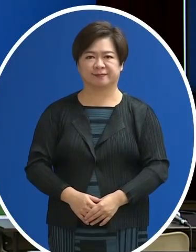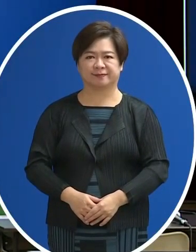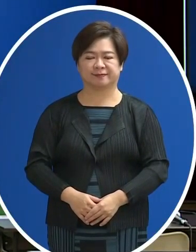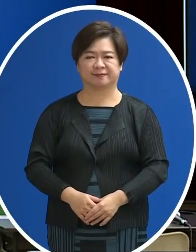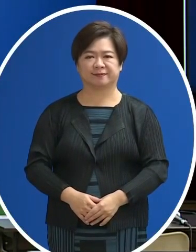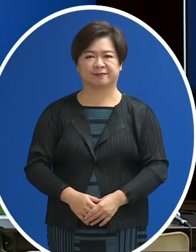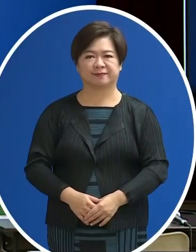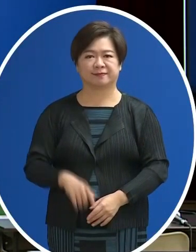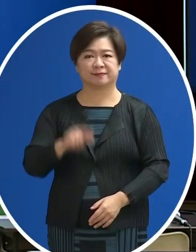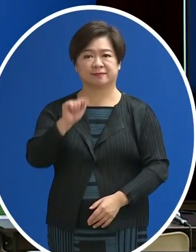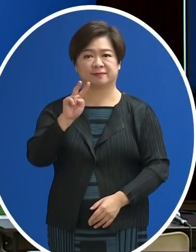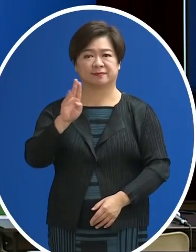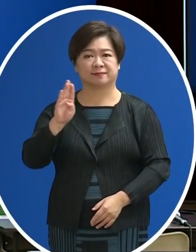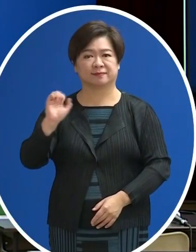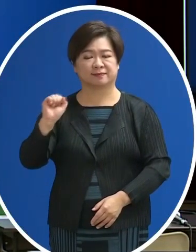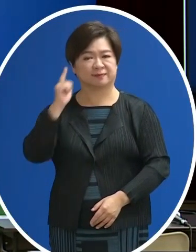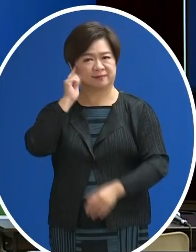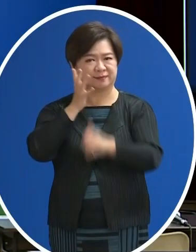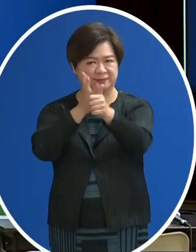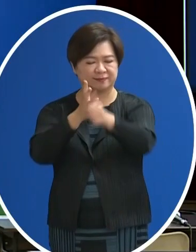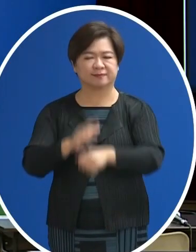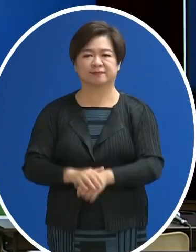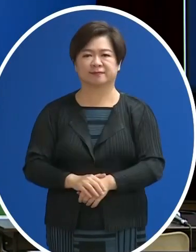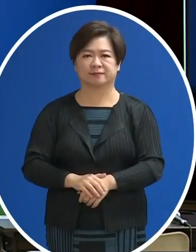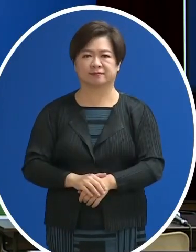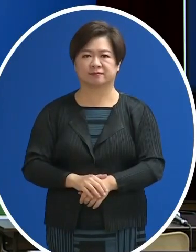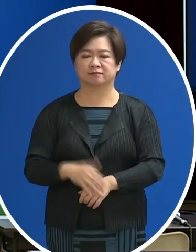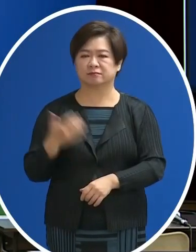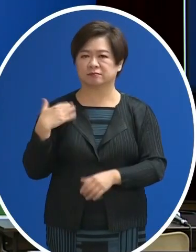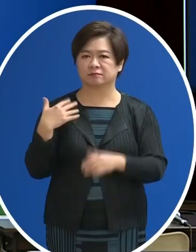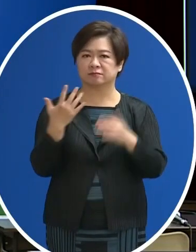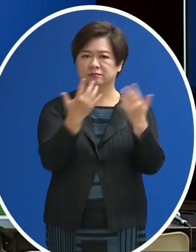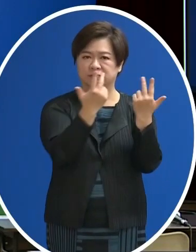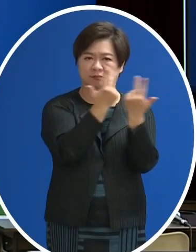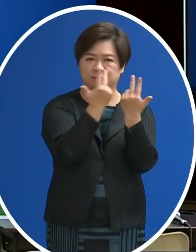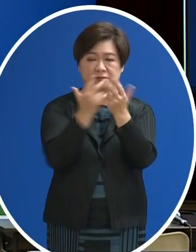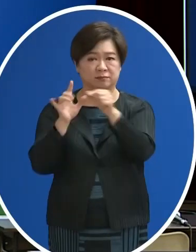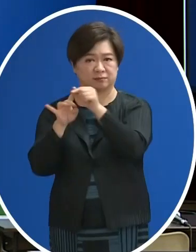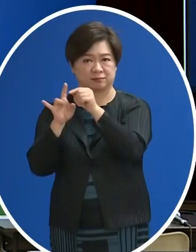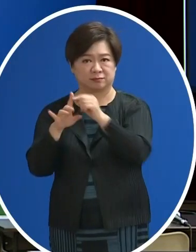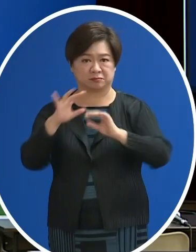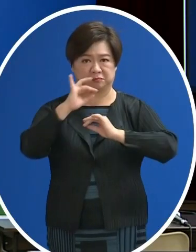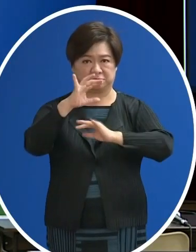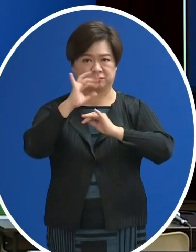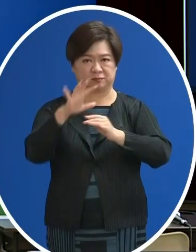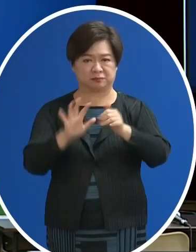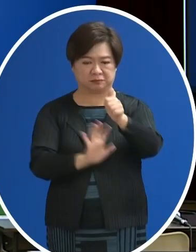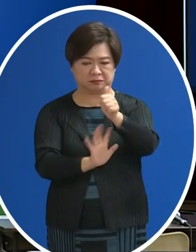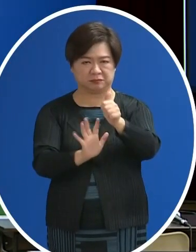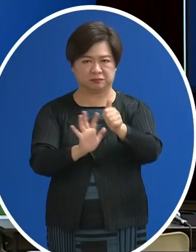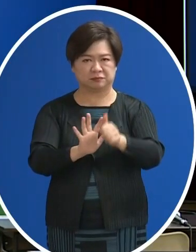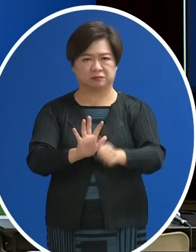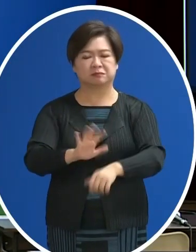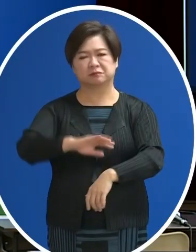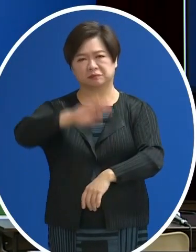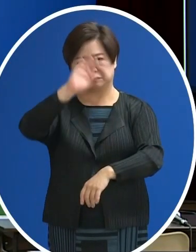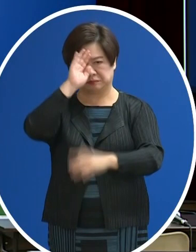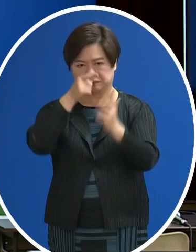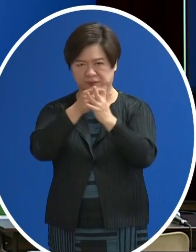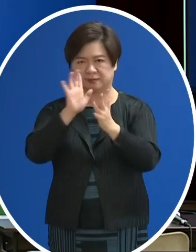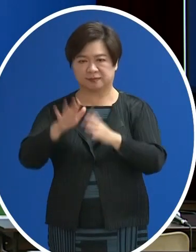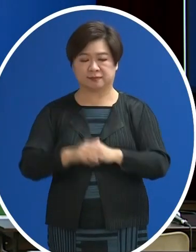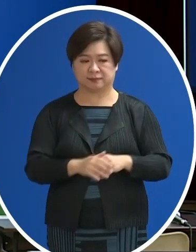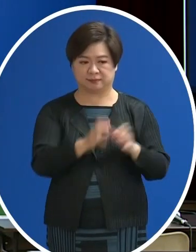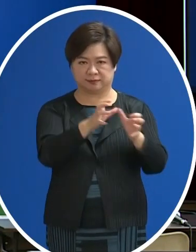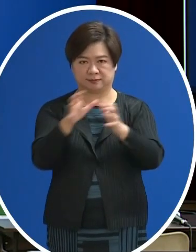部长好 ，TVBS 提问，想请教一下，因为先前新北和台中的百货员工确诊，地方政府都有设快筛站，但是